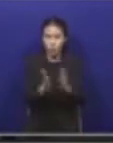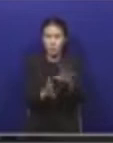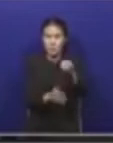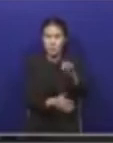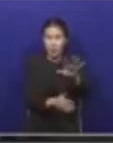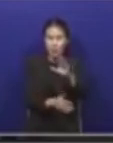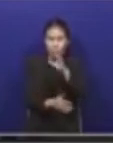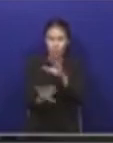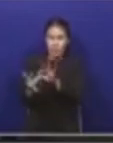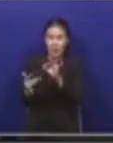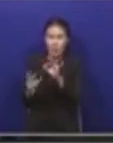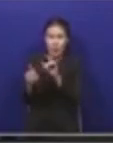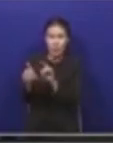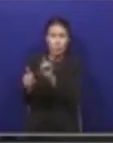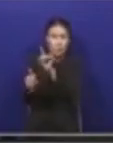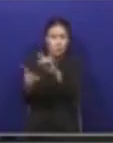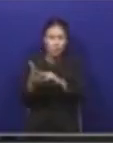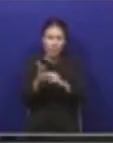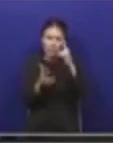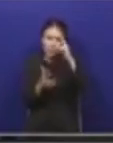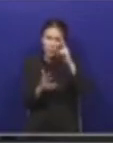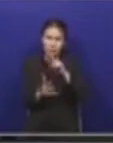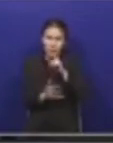ล้านตัดไปค้นหาว่าถ้าเขาคัดเลือกคนแล้ว 1ทุน 1อำเภอฉันจะให้เขาทำยังไงครับ